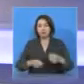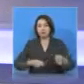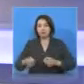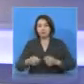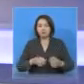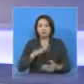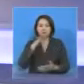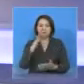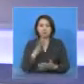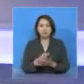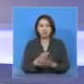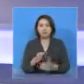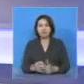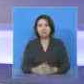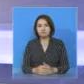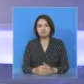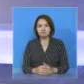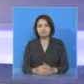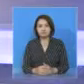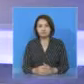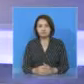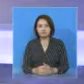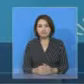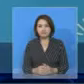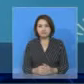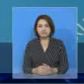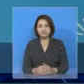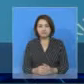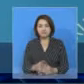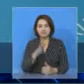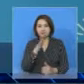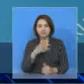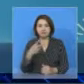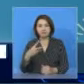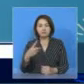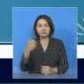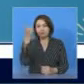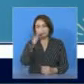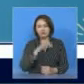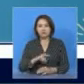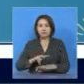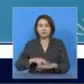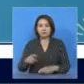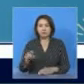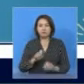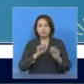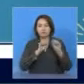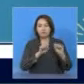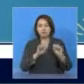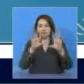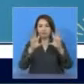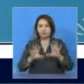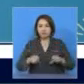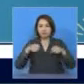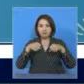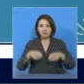привлечены к административной ответственности. За истекший период 2021 года прокуратура района защищены конституционные права